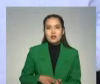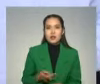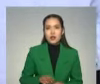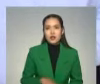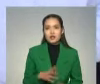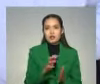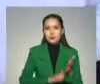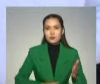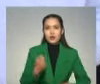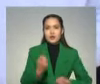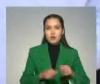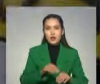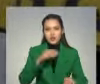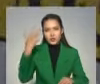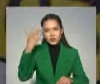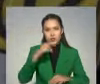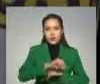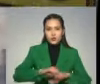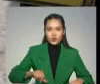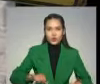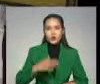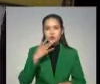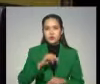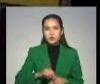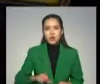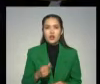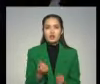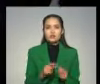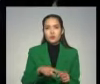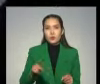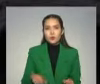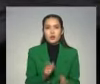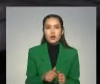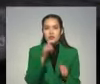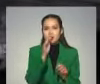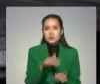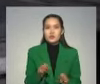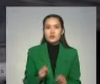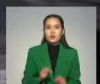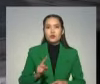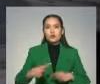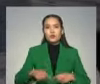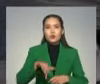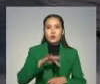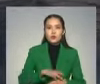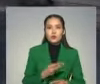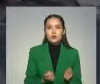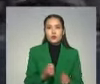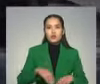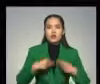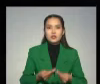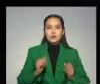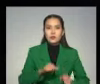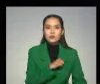с иностранного учета, жалуются владельцы. Не каждый имеет возможность ехать в другую страну. Поэтому водители просят дать им возможность сделать